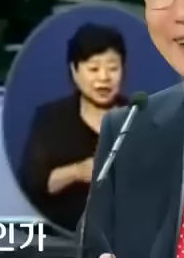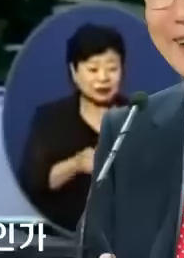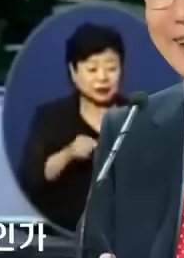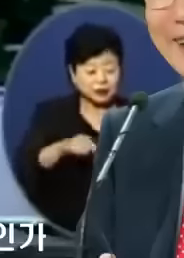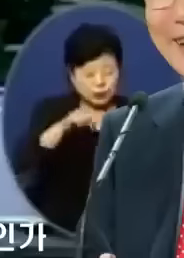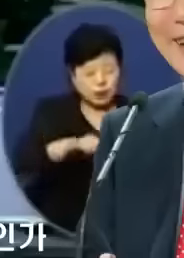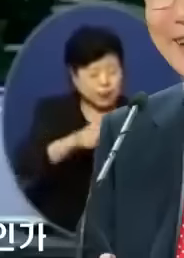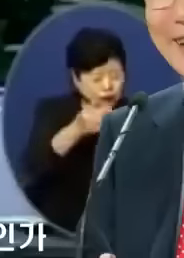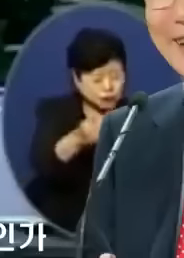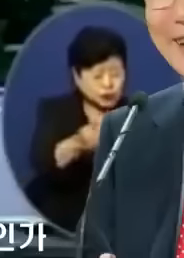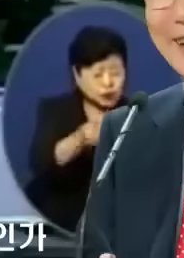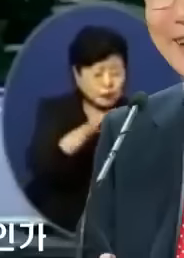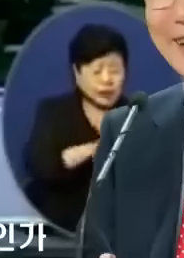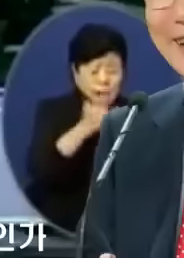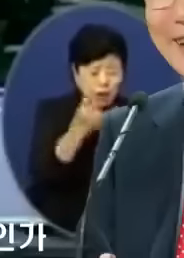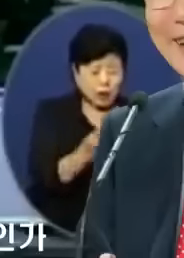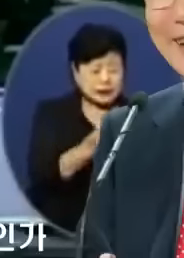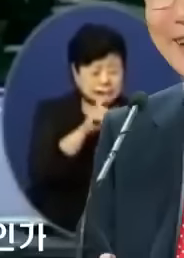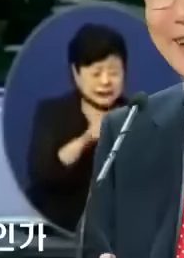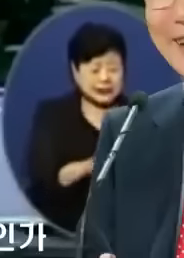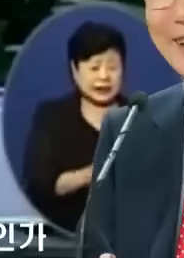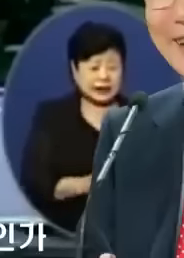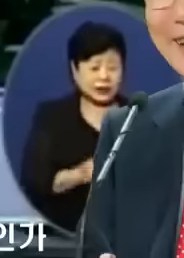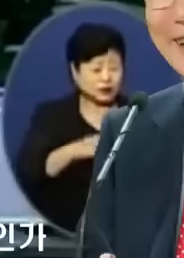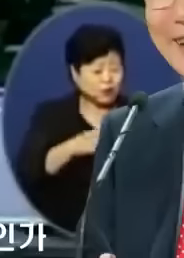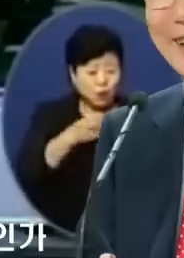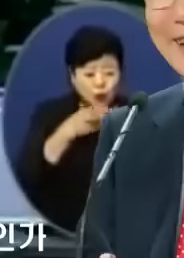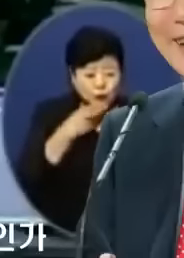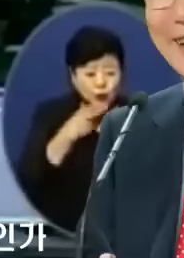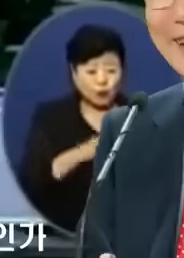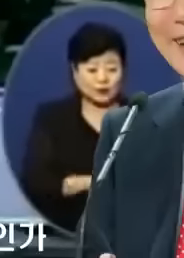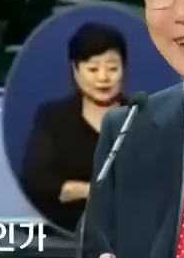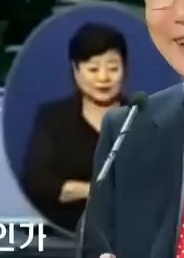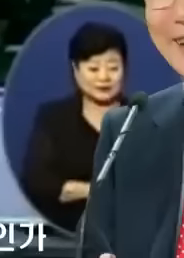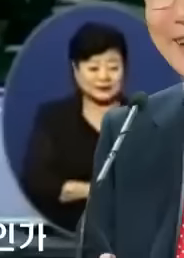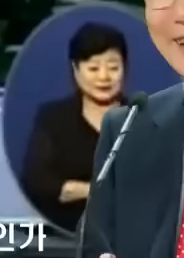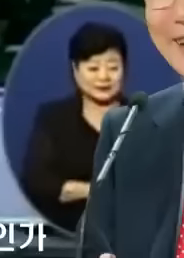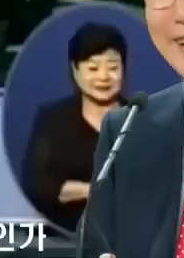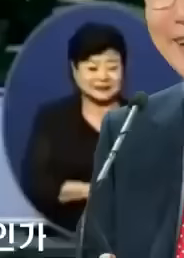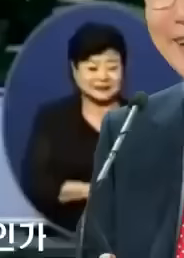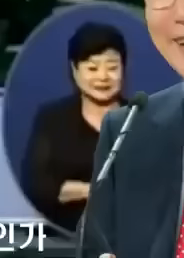도적질하고 죽이고 멸망시키는 마귀와도 조금 더 두려워하지 않는다는 것입니다.